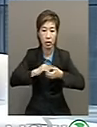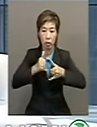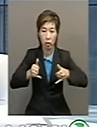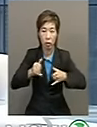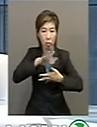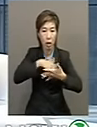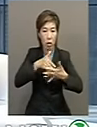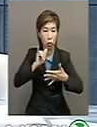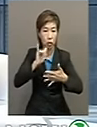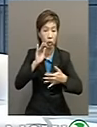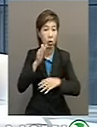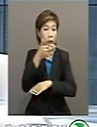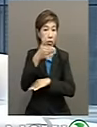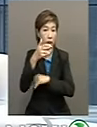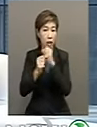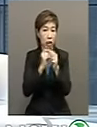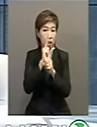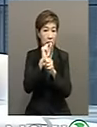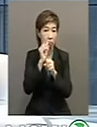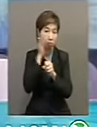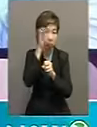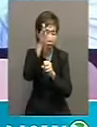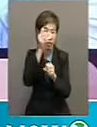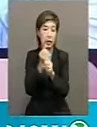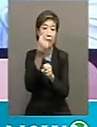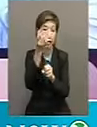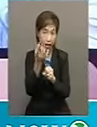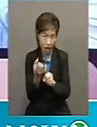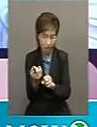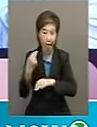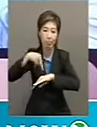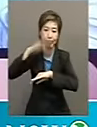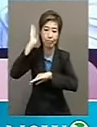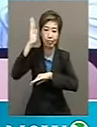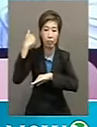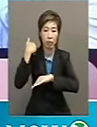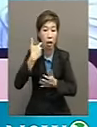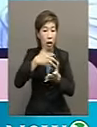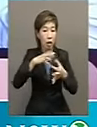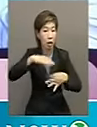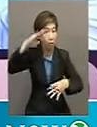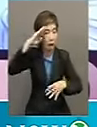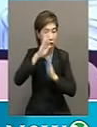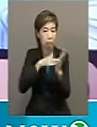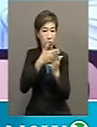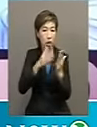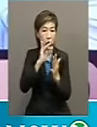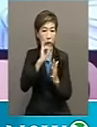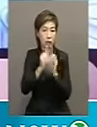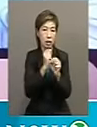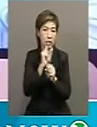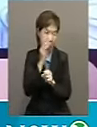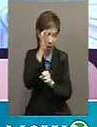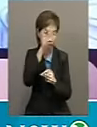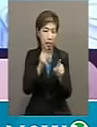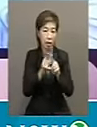ธิษาชาิ จากนี้ไป 20 ปี จะทำอะไรบ้างแล้วก็พูดถึงยุทธษาชาตอีก 20 ปีทางหนาด้วยนะกับ